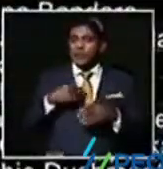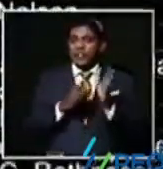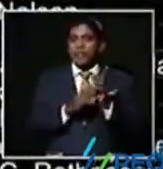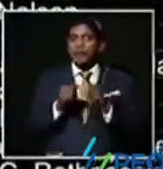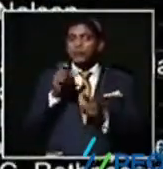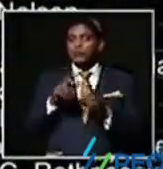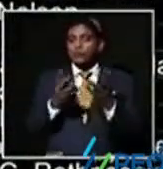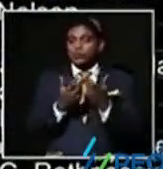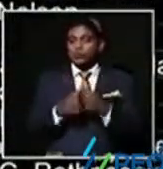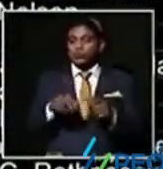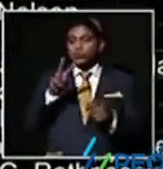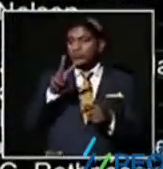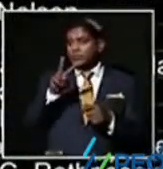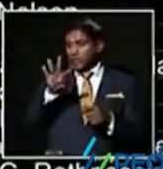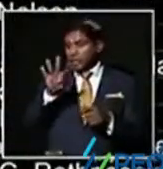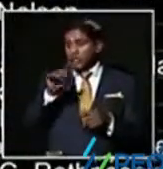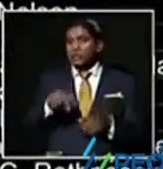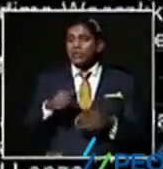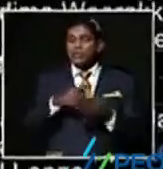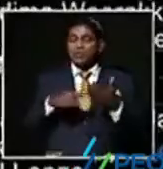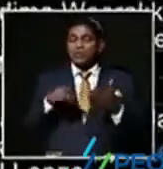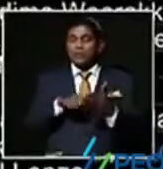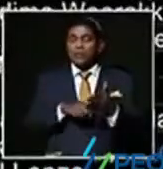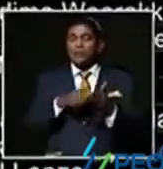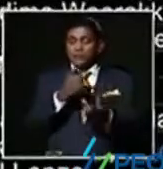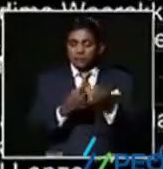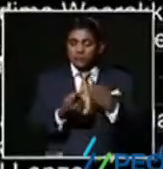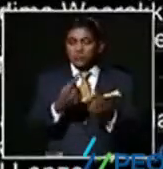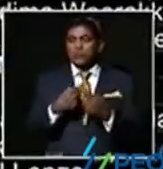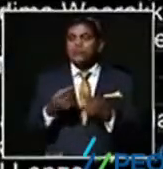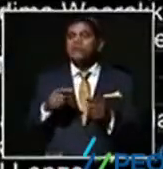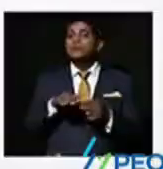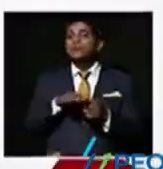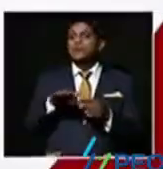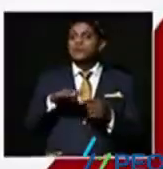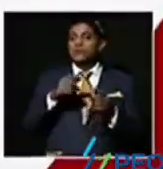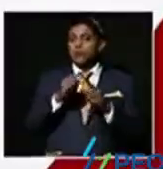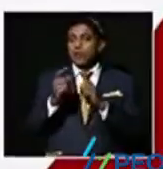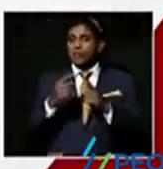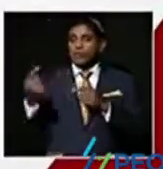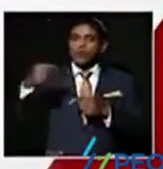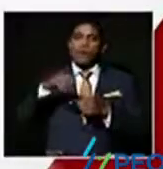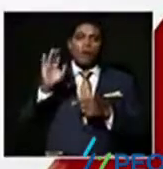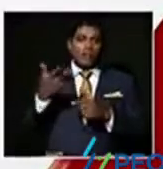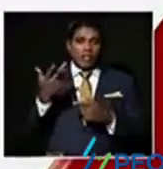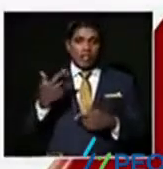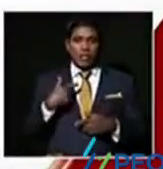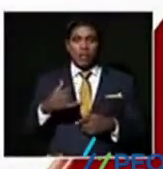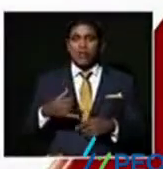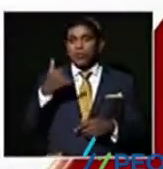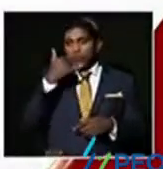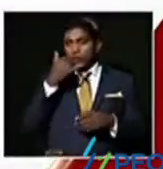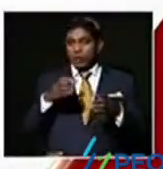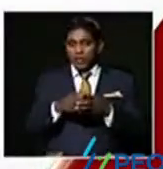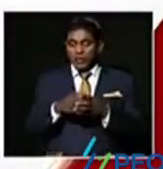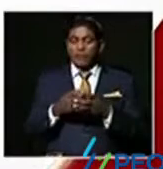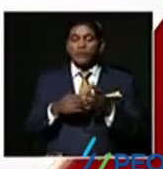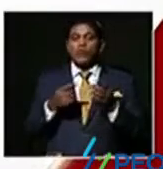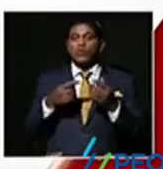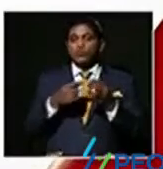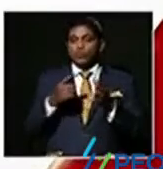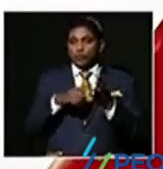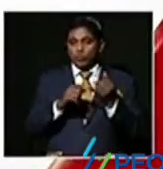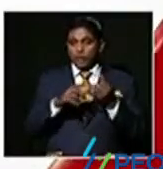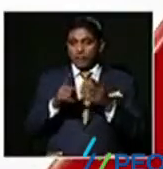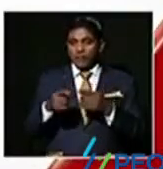ඇතුළු 24 දෙනෙකු ඡන්දේ විමසන අවස්ථාවේ සභාවේ සිටියේ නැහැ. සමගි ජනබලවේගයේ උත්තර ලංකා සභාගය,